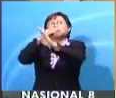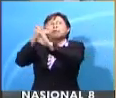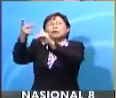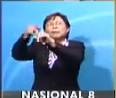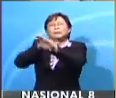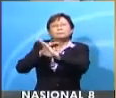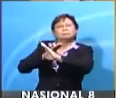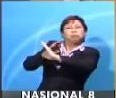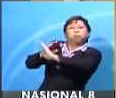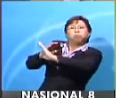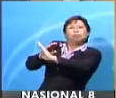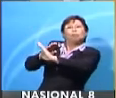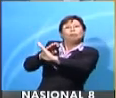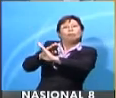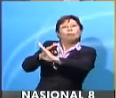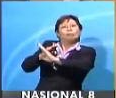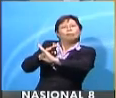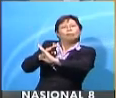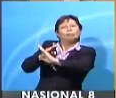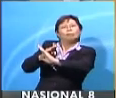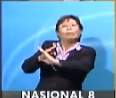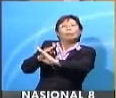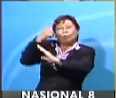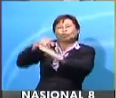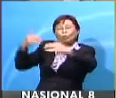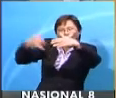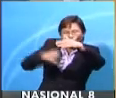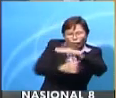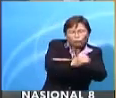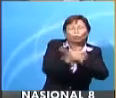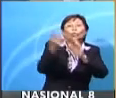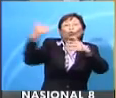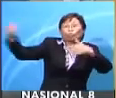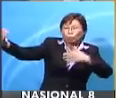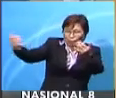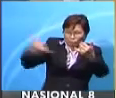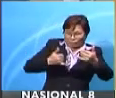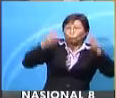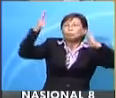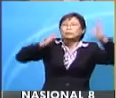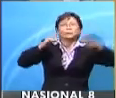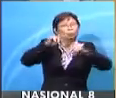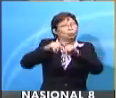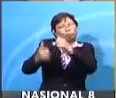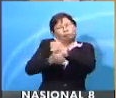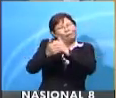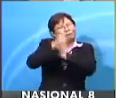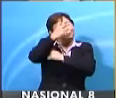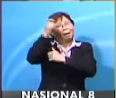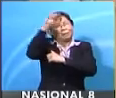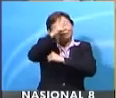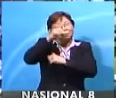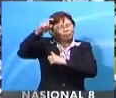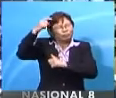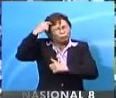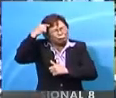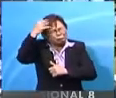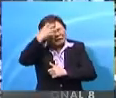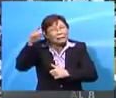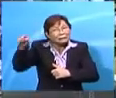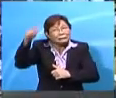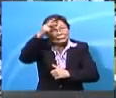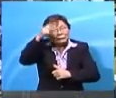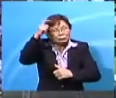kepada produk mereka untuk masuk ke negara kita, ini satu perkara yang amat berbahaya. Sebab tu kerajaan kena full fikir dan ringgit